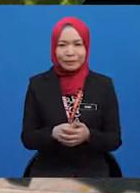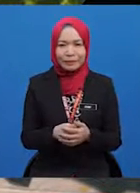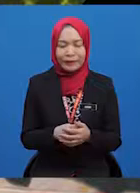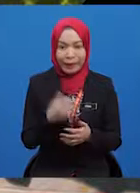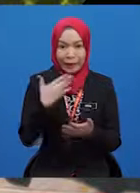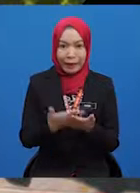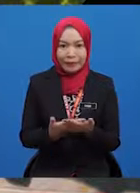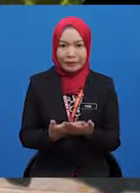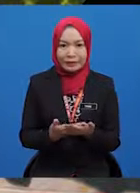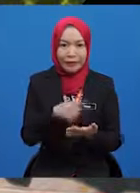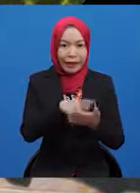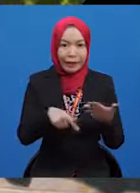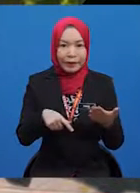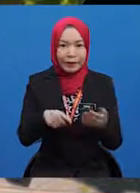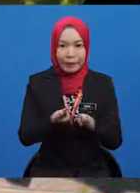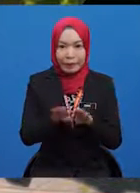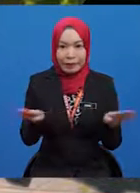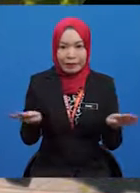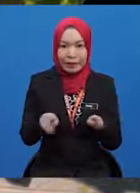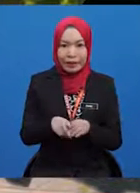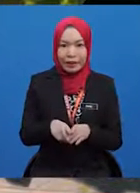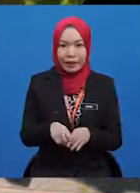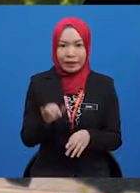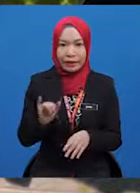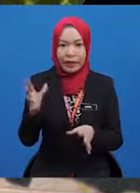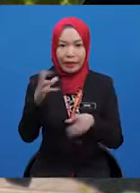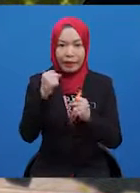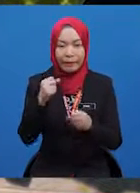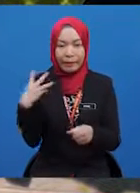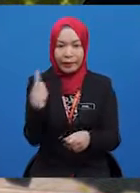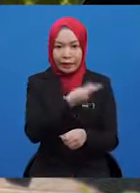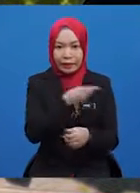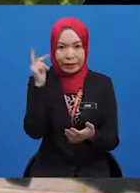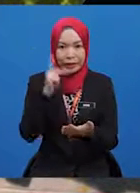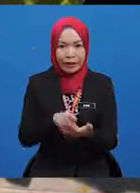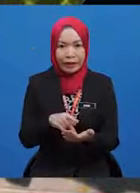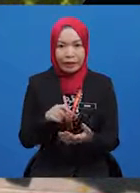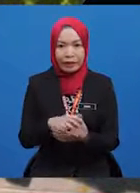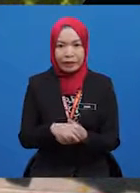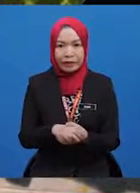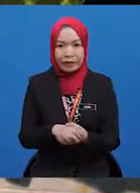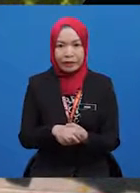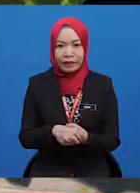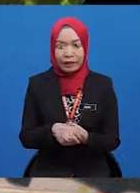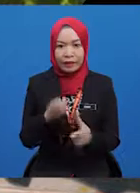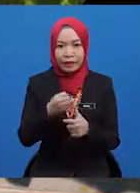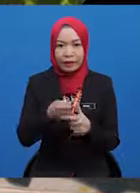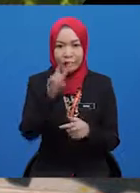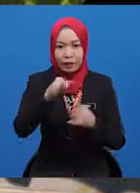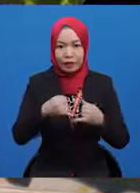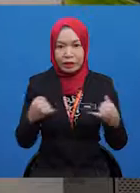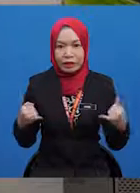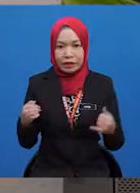Baiklah, apakah perbezaan yang dapat kita kenal pasti antara kedua-dua jenis aiskrim